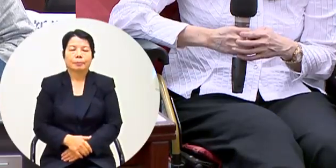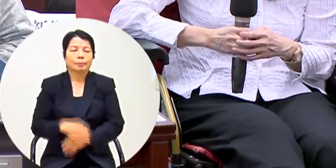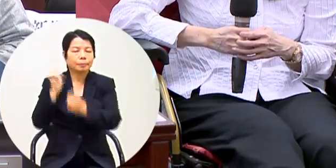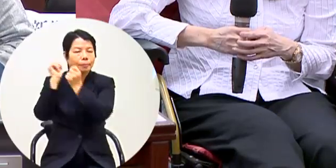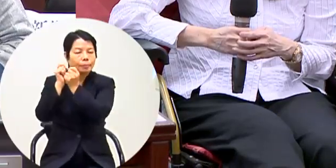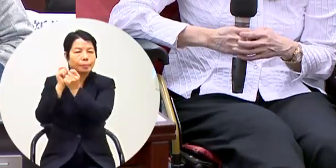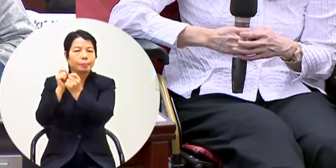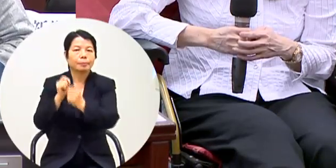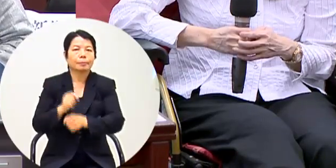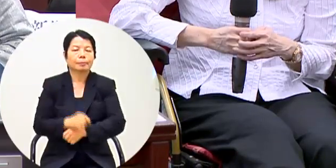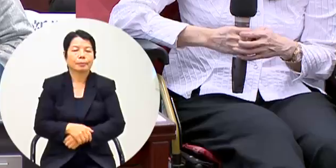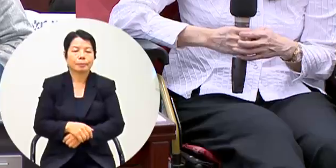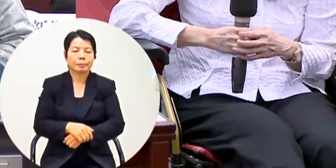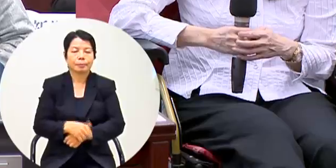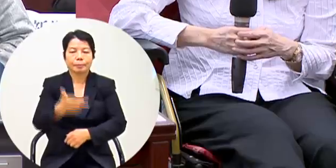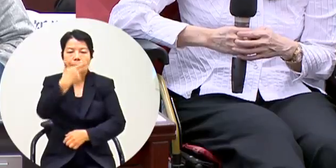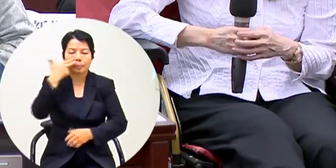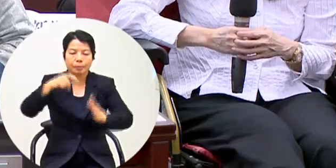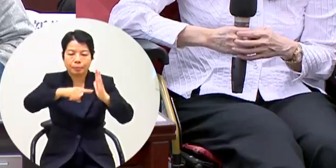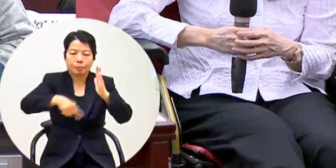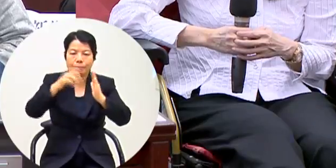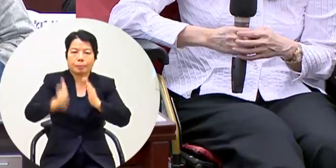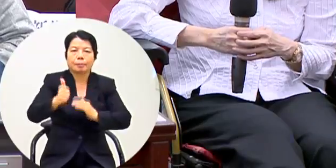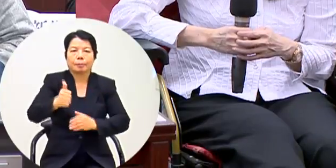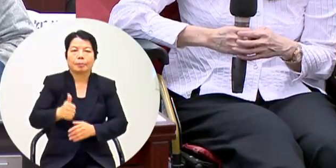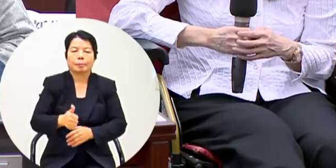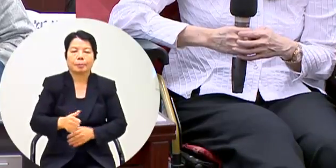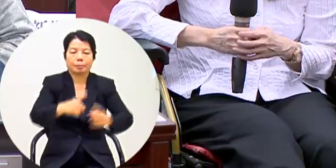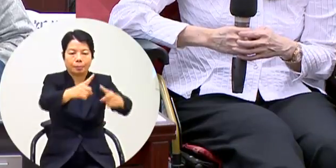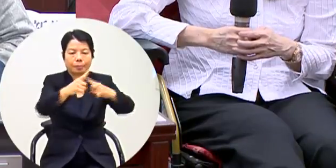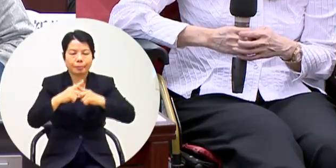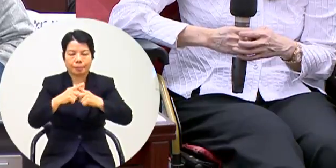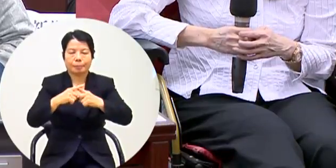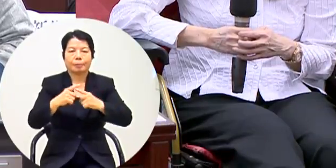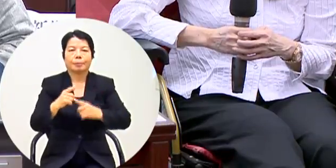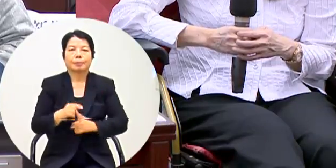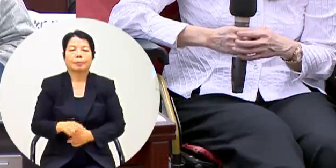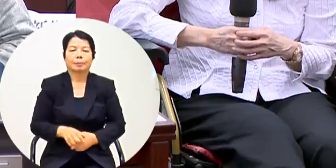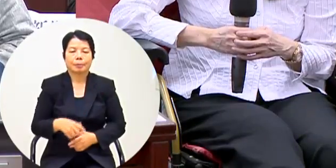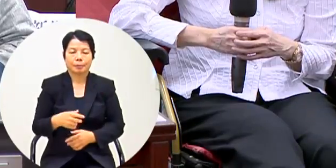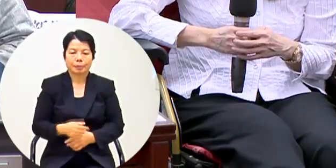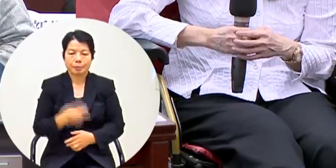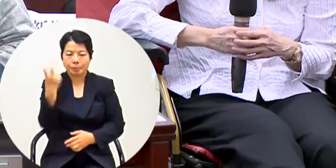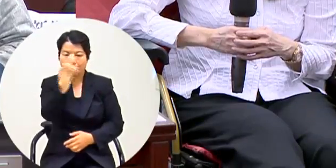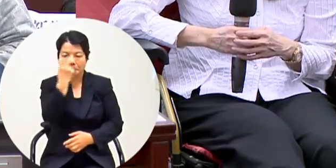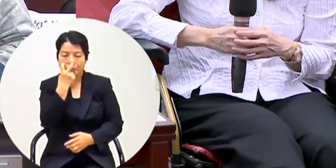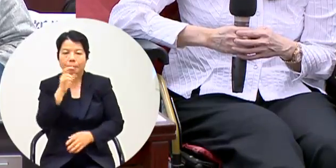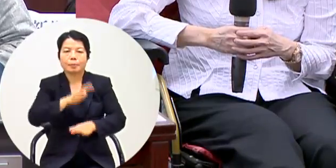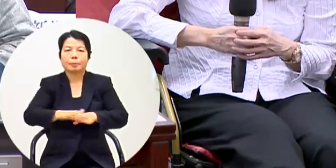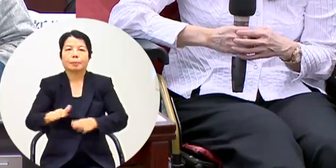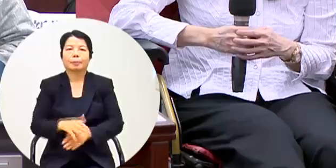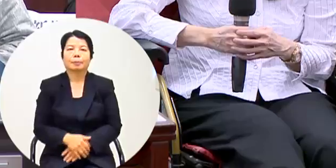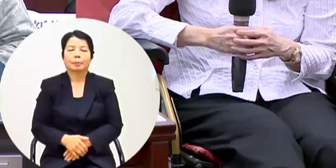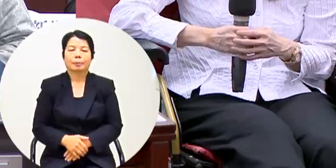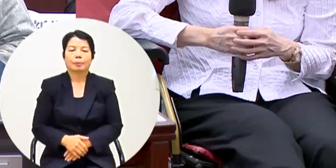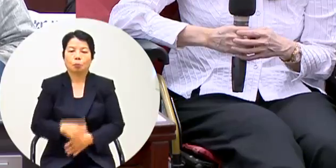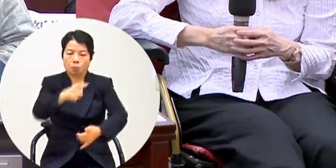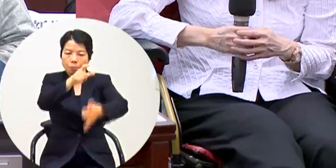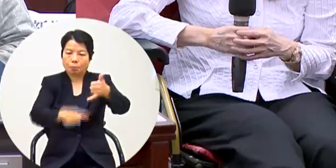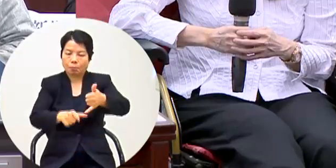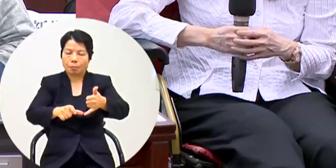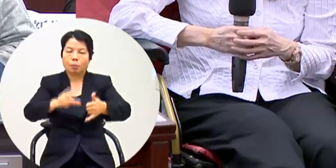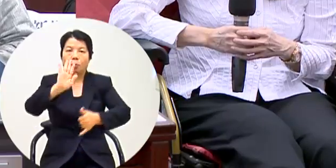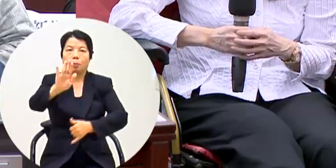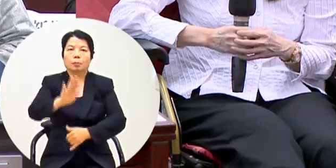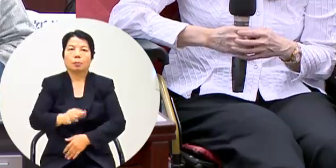会到高雄来巡查，那我们会有一个方案，而这个方案就是上一次林权